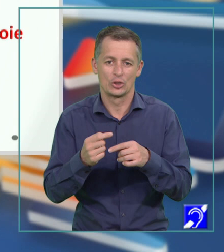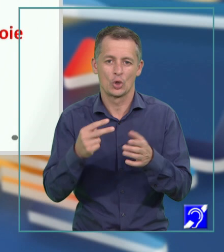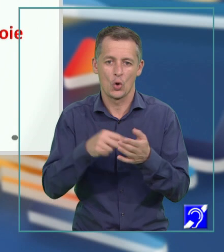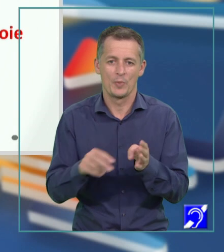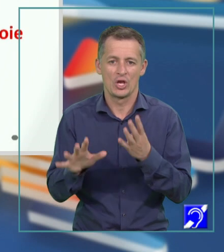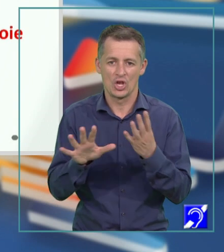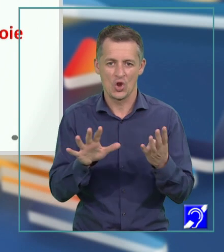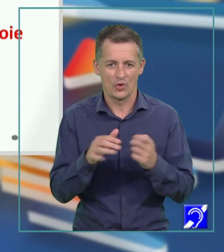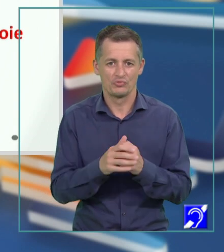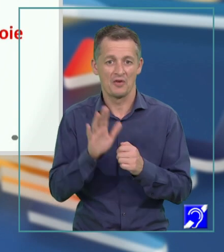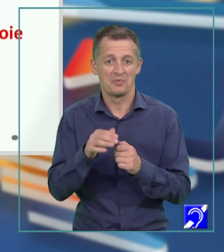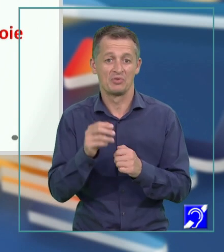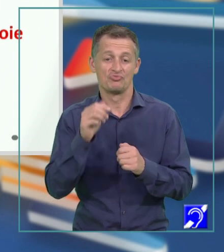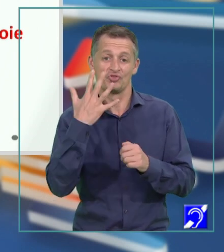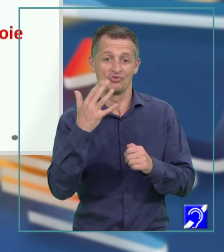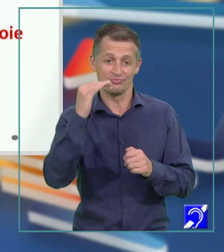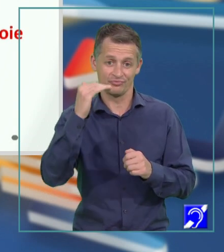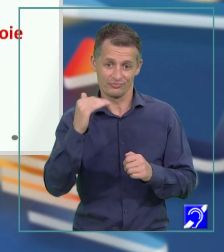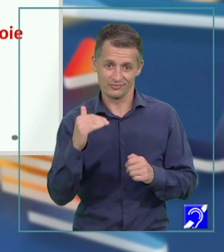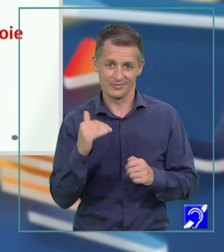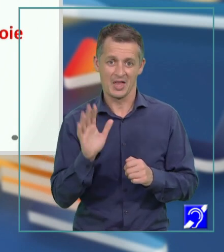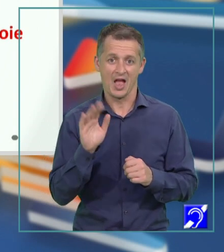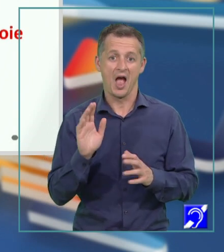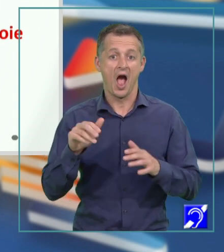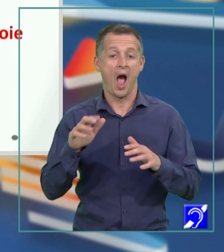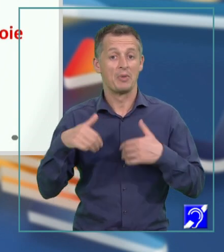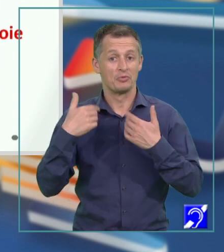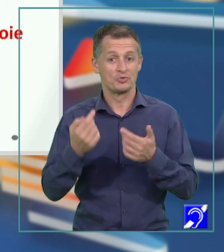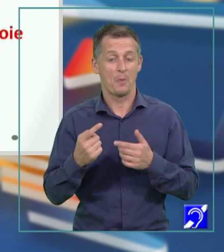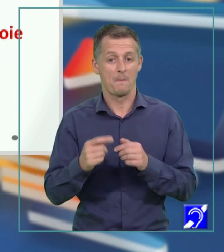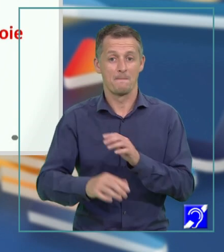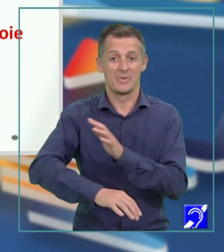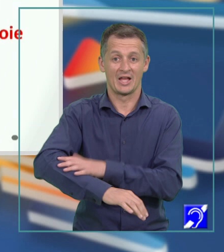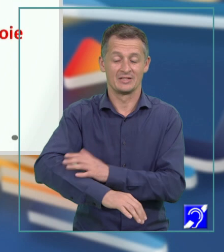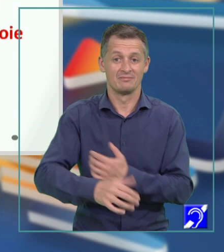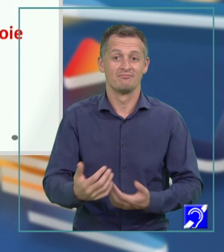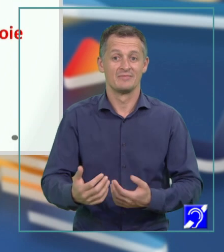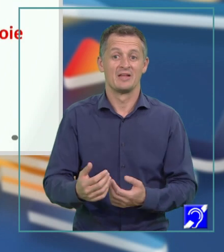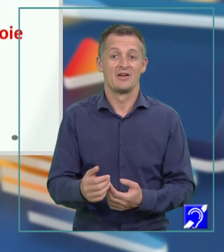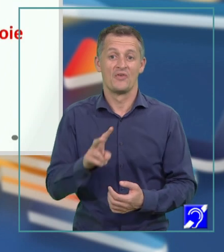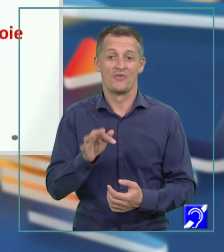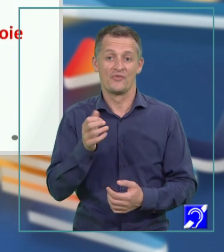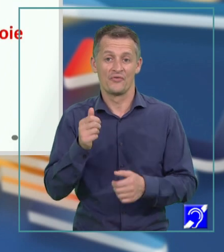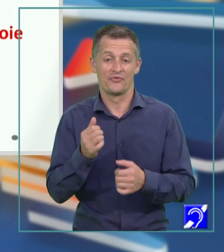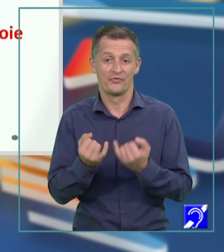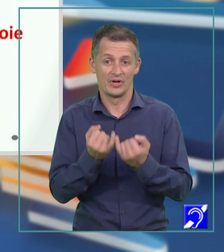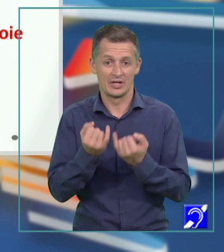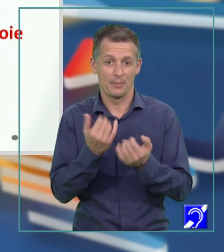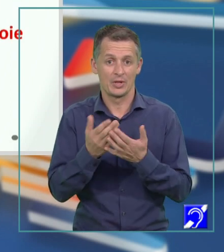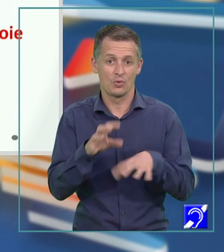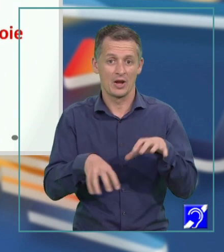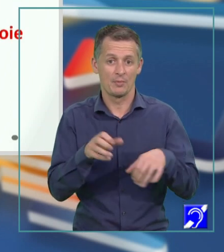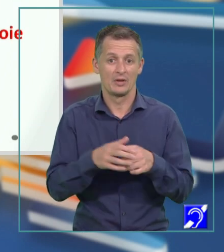avem 5 enunțuri. Am adus un braț de fân pentru animale. Brațul acesta al Dunării oferă un